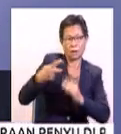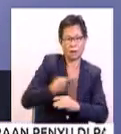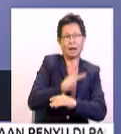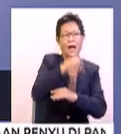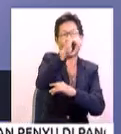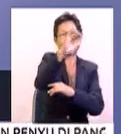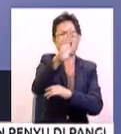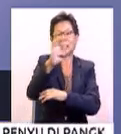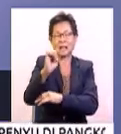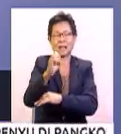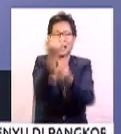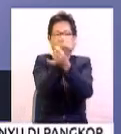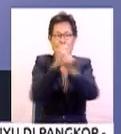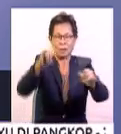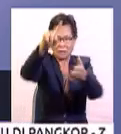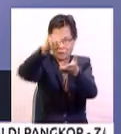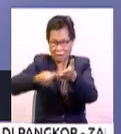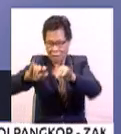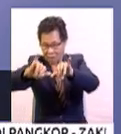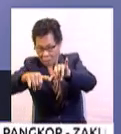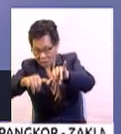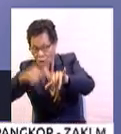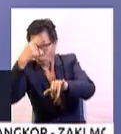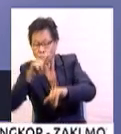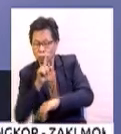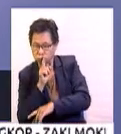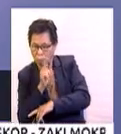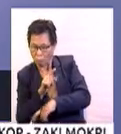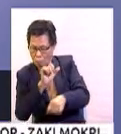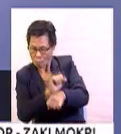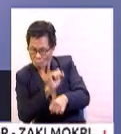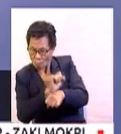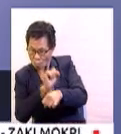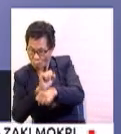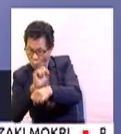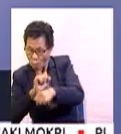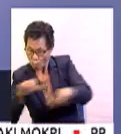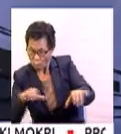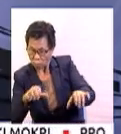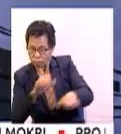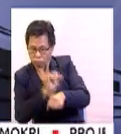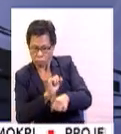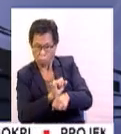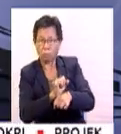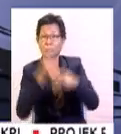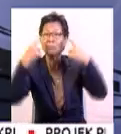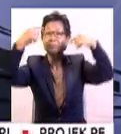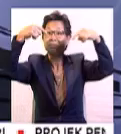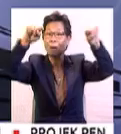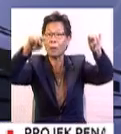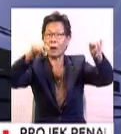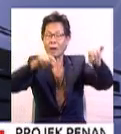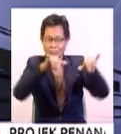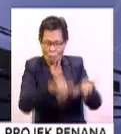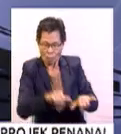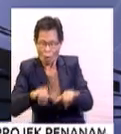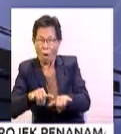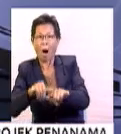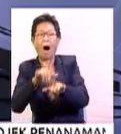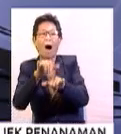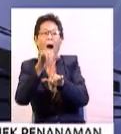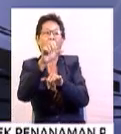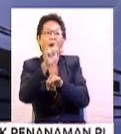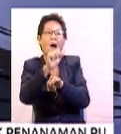ICE, Independent Checking Engineer, yang akan memastikan kerja-kerja yang telah dilaksanakan mencapai piawaian standard